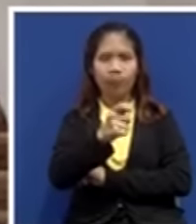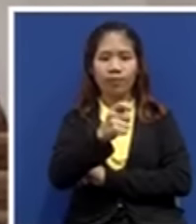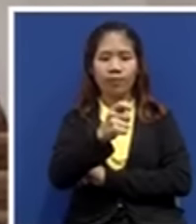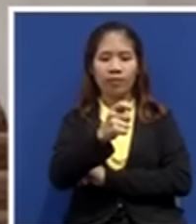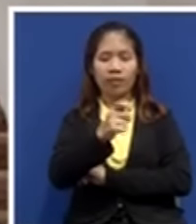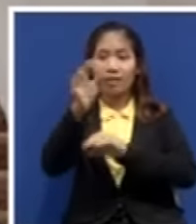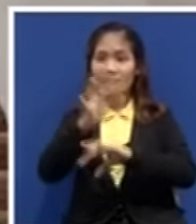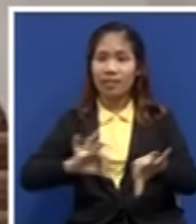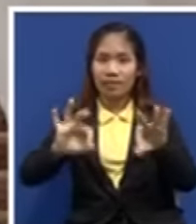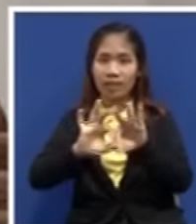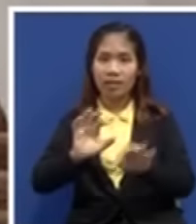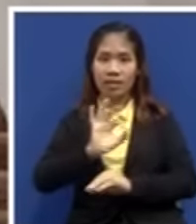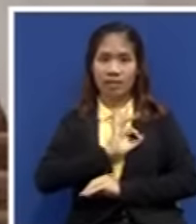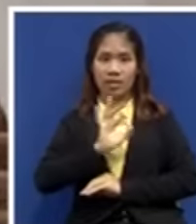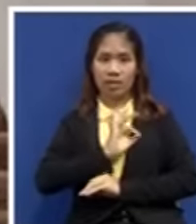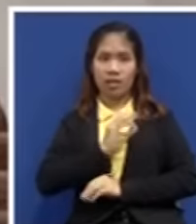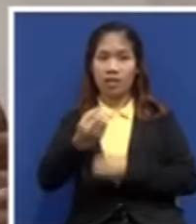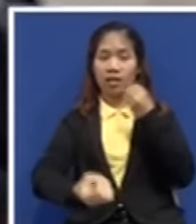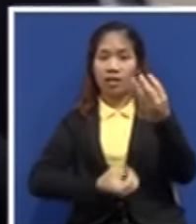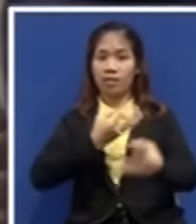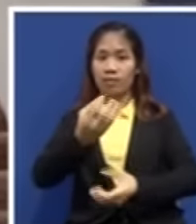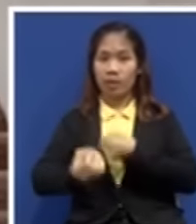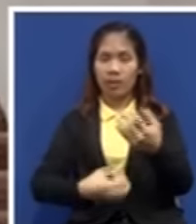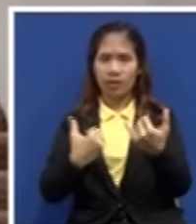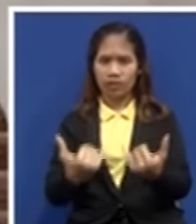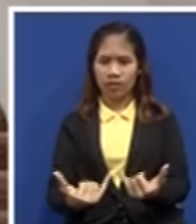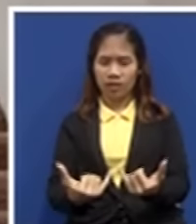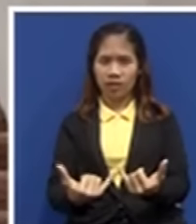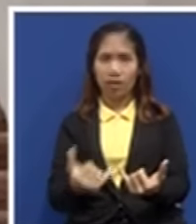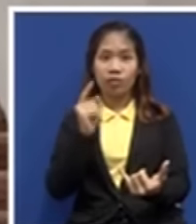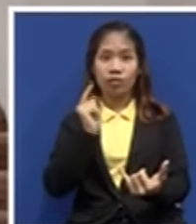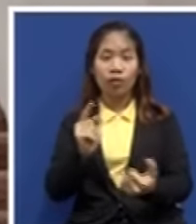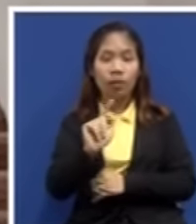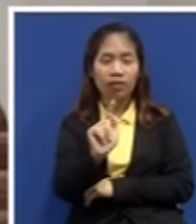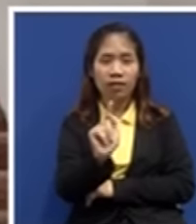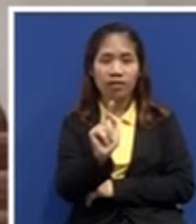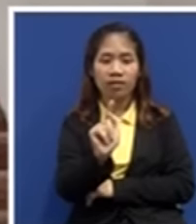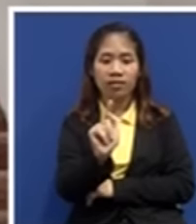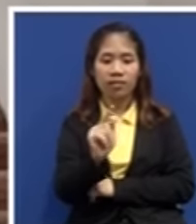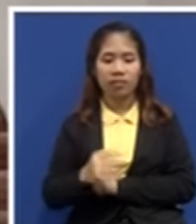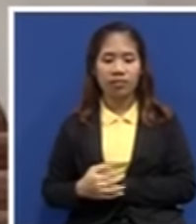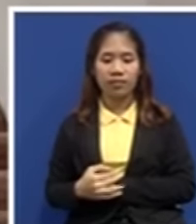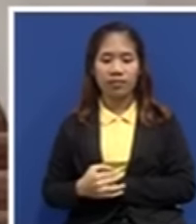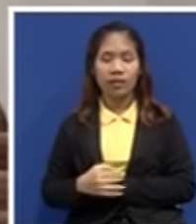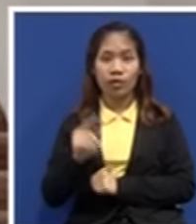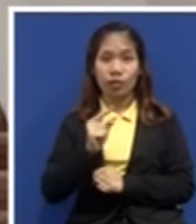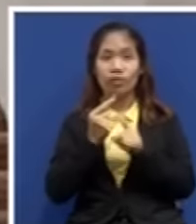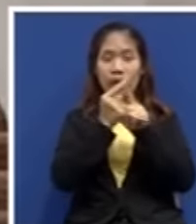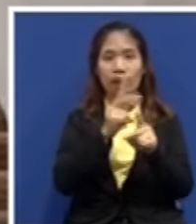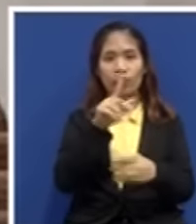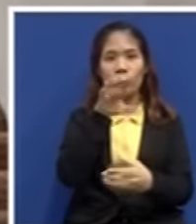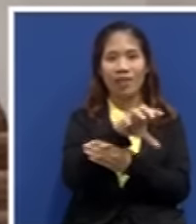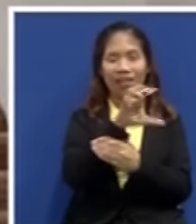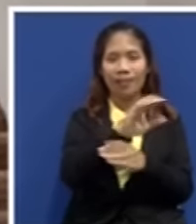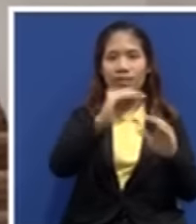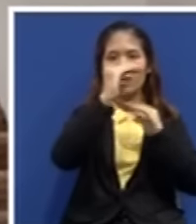เพราะนั้นสมาชิกจะอภิปรายในสภาได้เนี่ยนะครับก็ควรที่จะต้องอยู่ในข้อบังคับที่สภาก